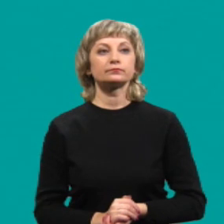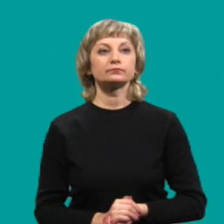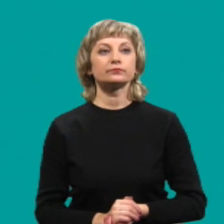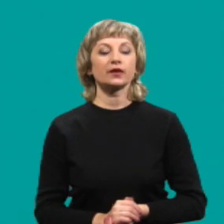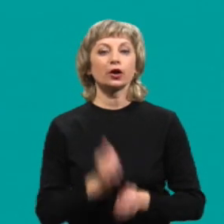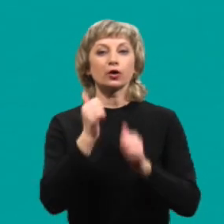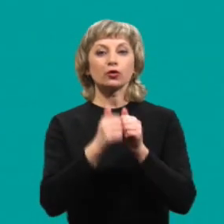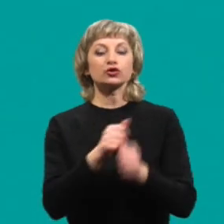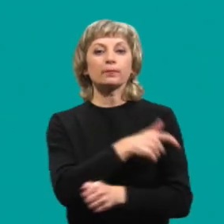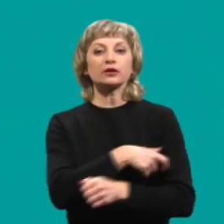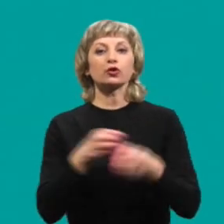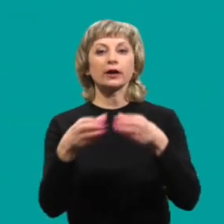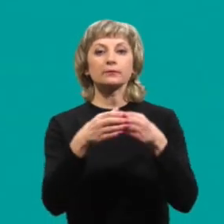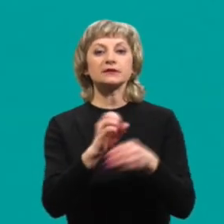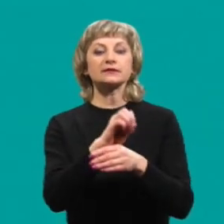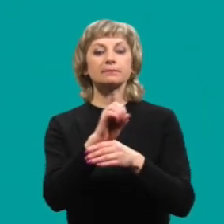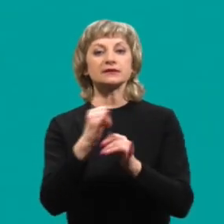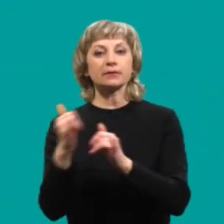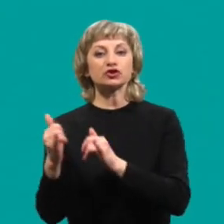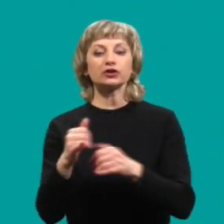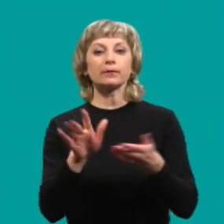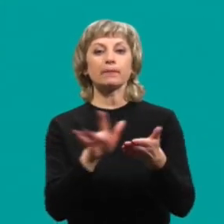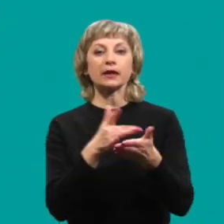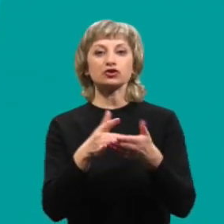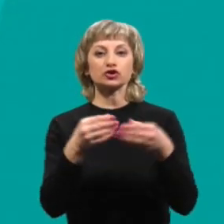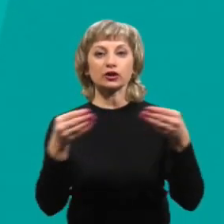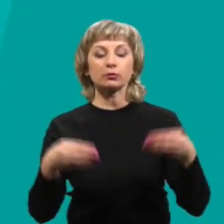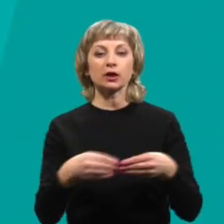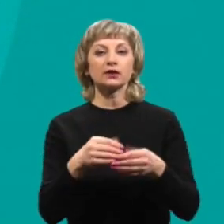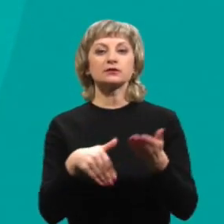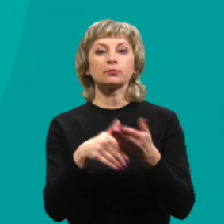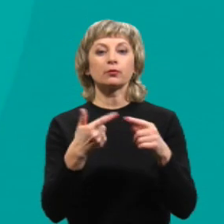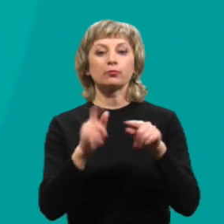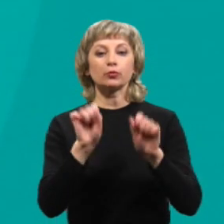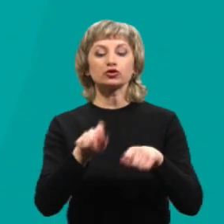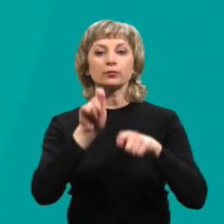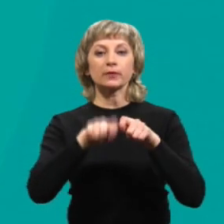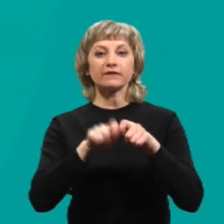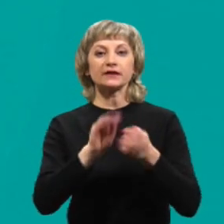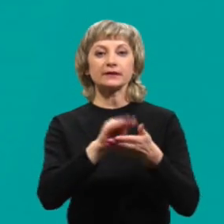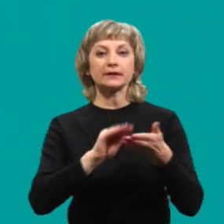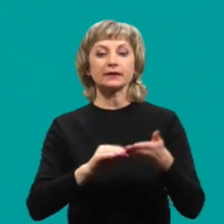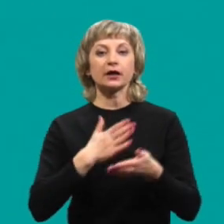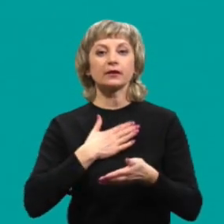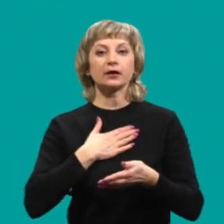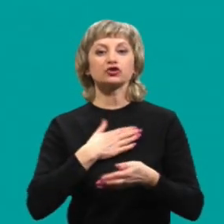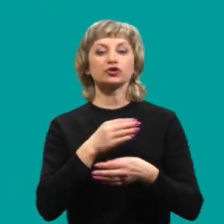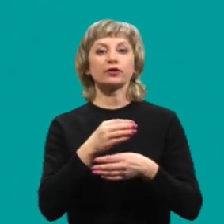Кожен патрульний екіпаж забезпечений планшетом, за допомогою якого він може перевірити дані. Наш